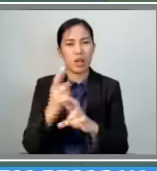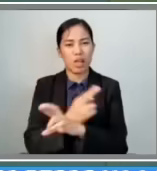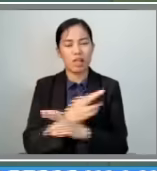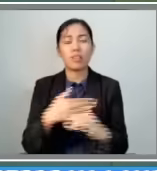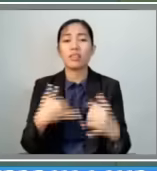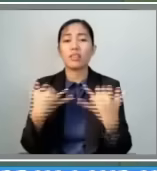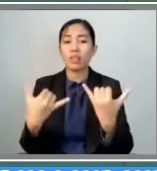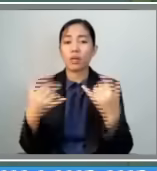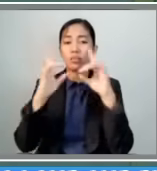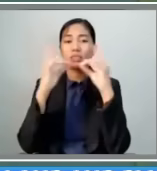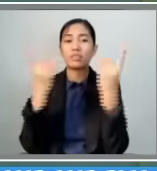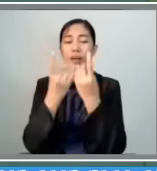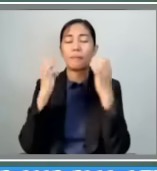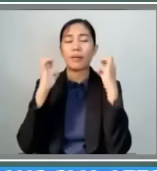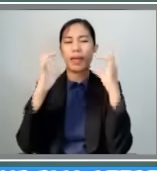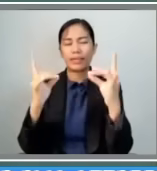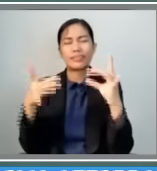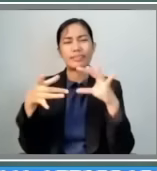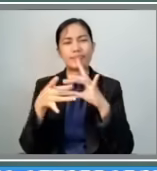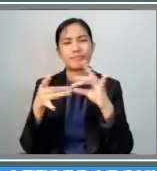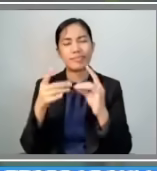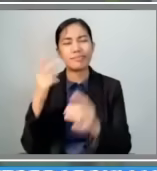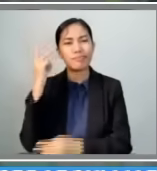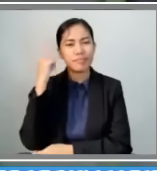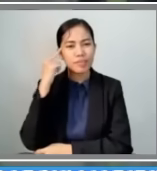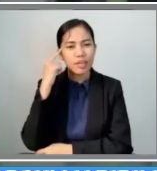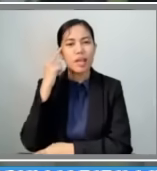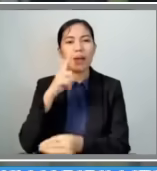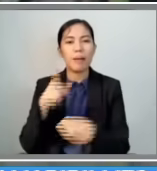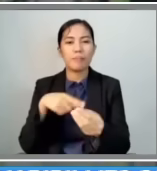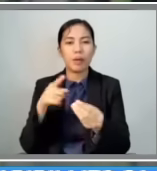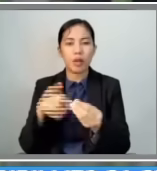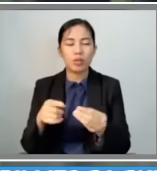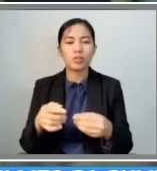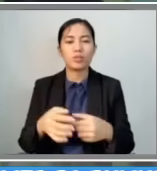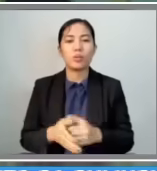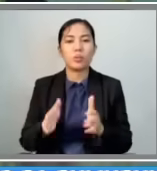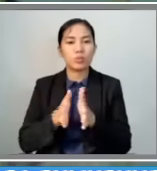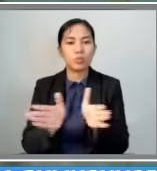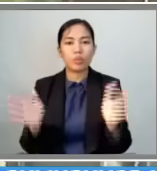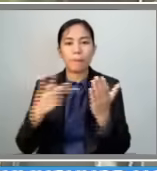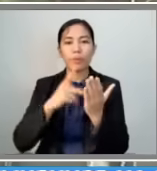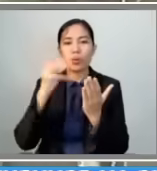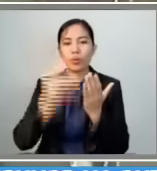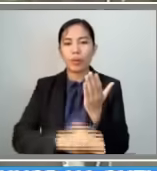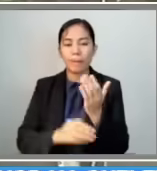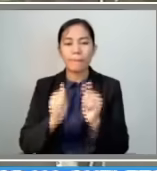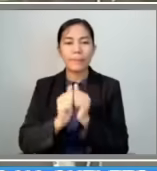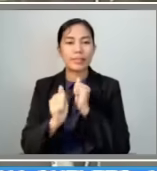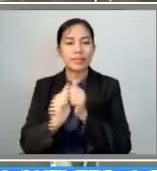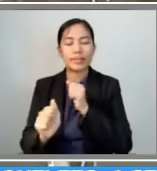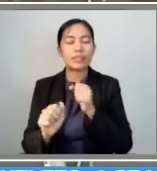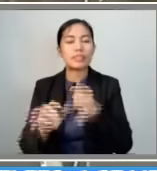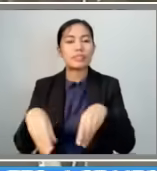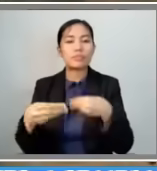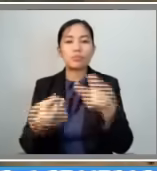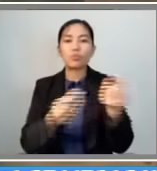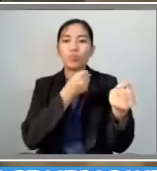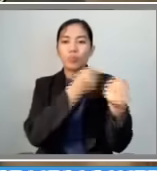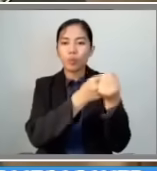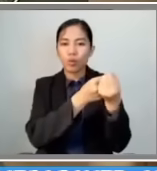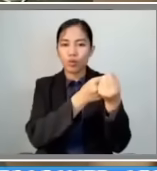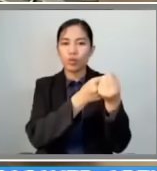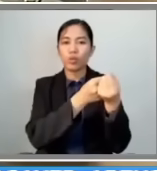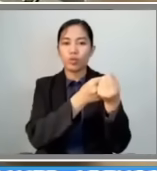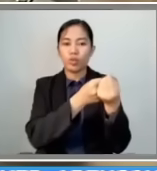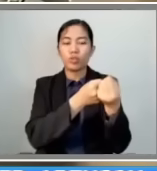ang pagpapalawak ng Senior High School Voucher Program kung saan mabibigyan ng subsidy o tulong ang mga karapat-dapat na